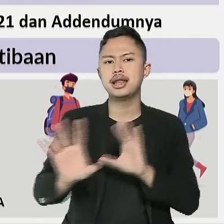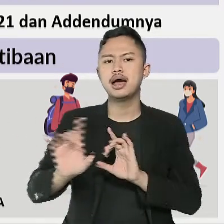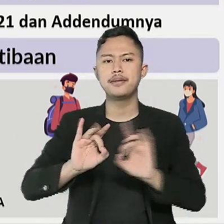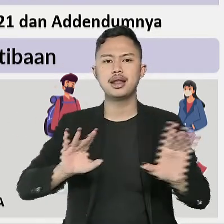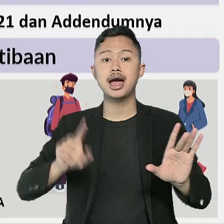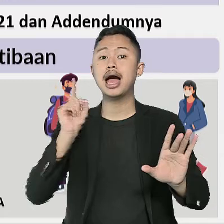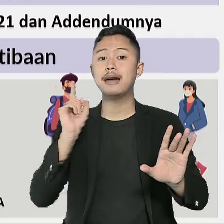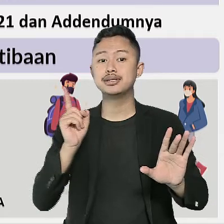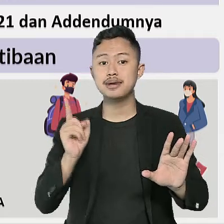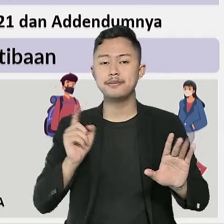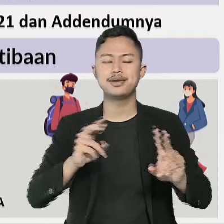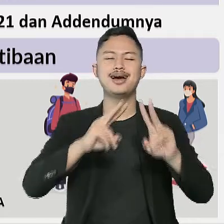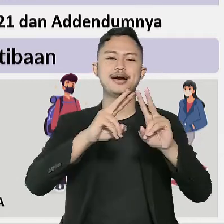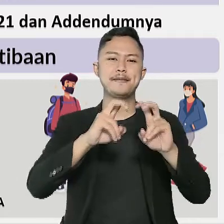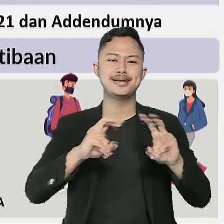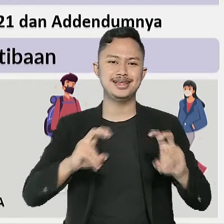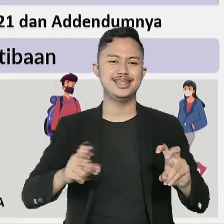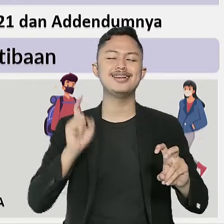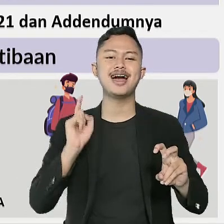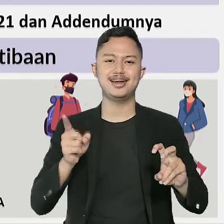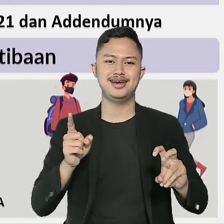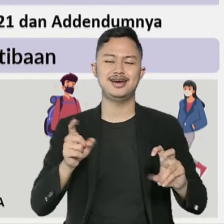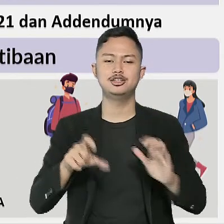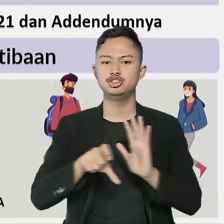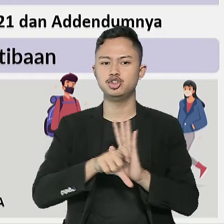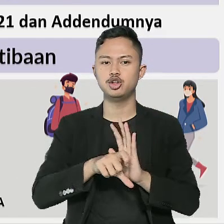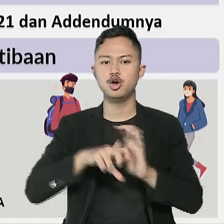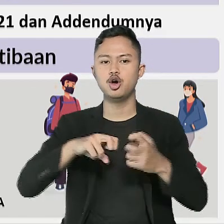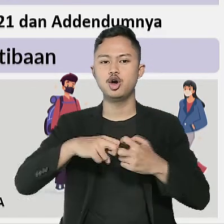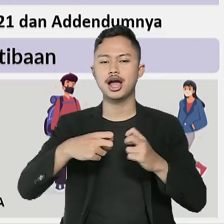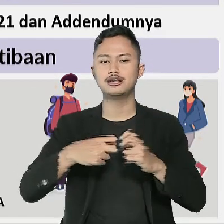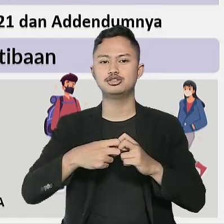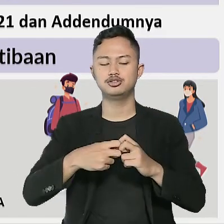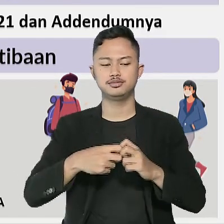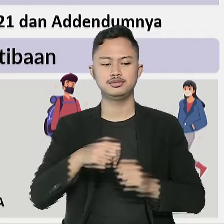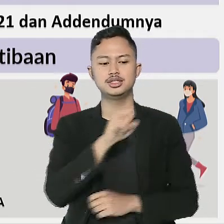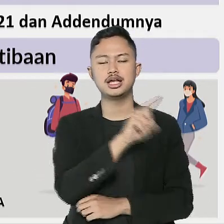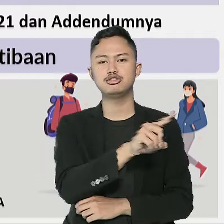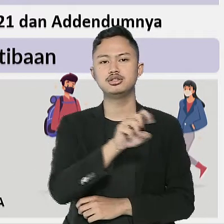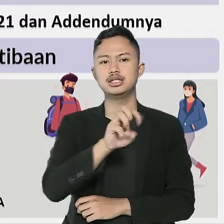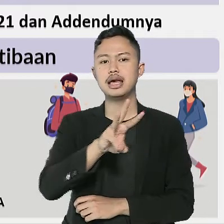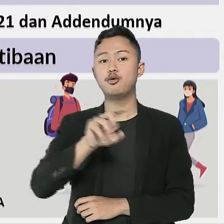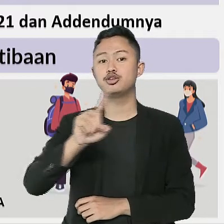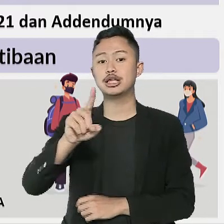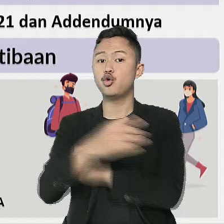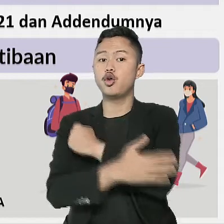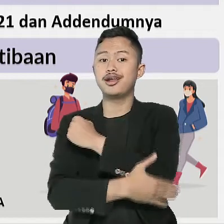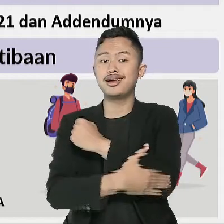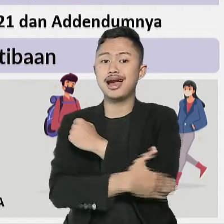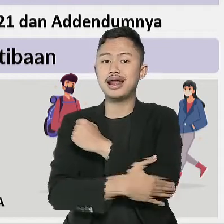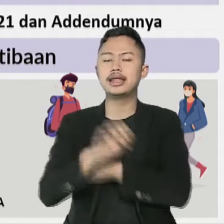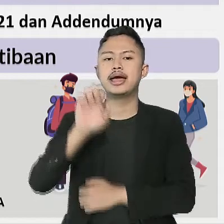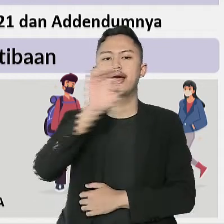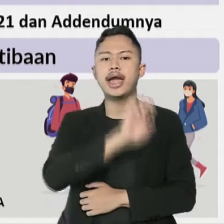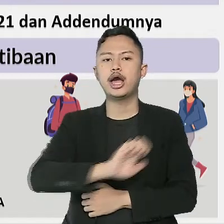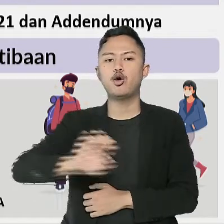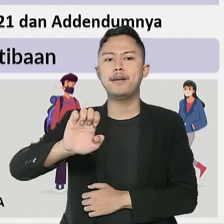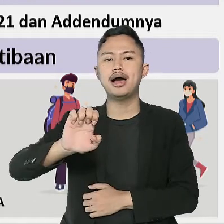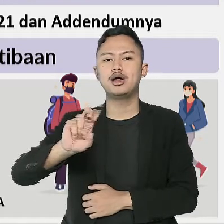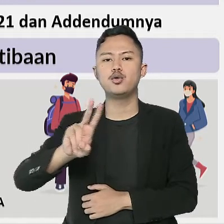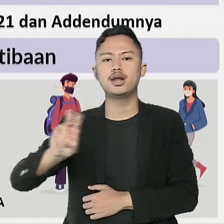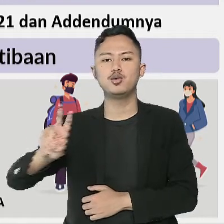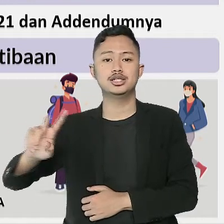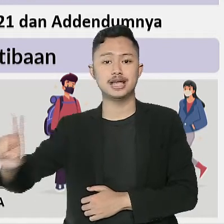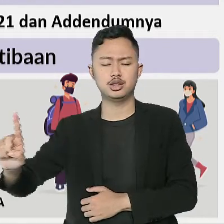temuan beberapa penelitian, salah satunya studi kasus dari 131 negara di benua Eropa di tahun